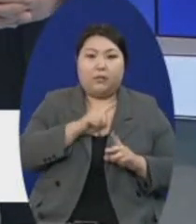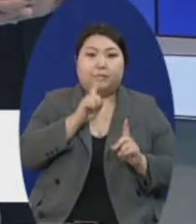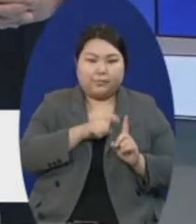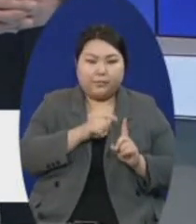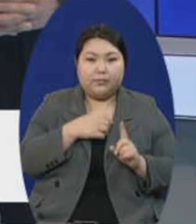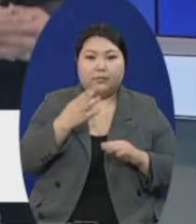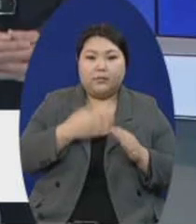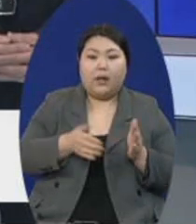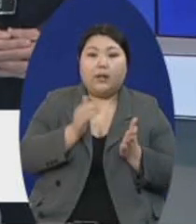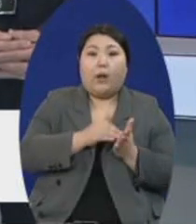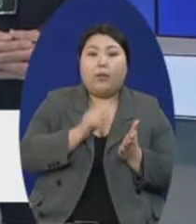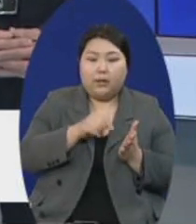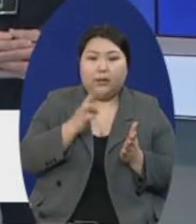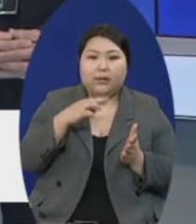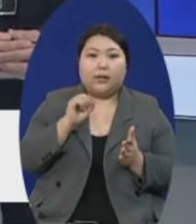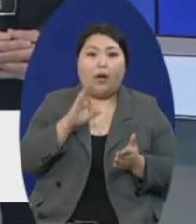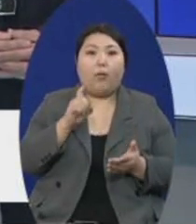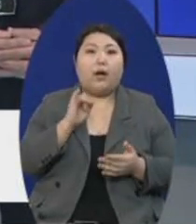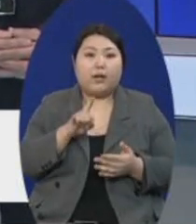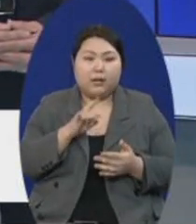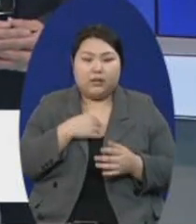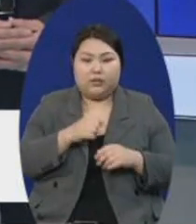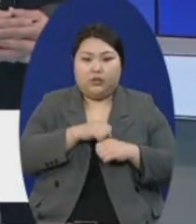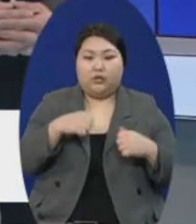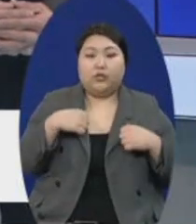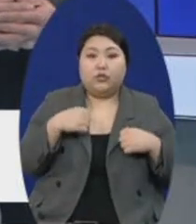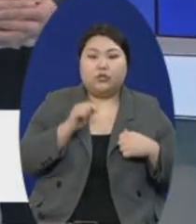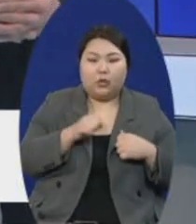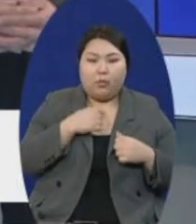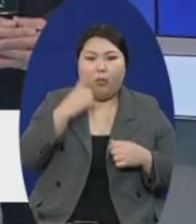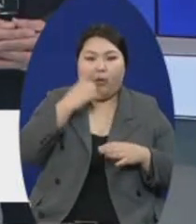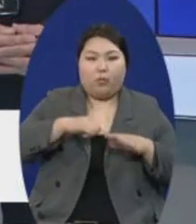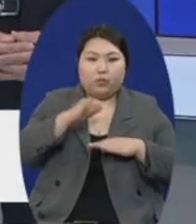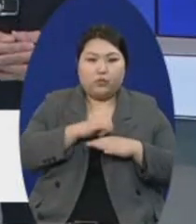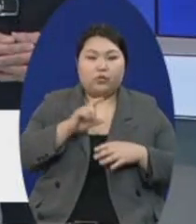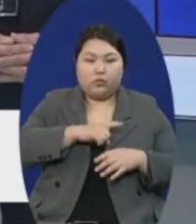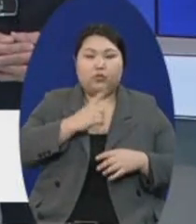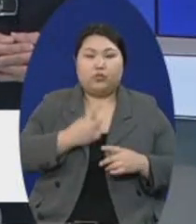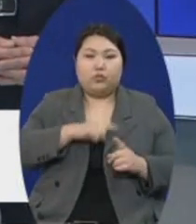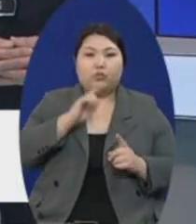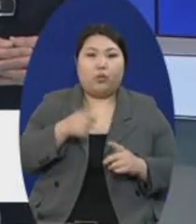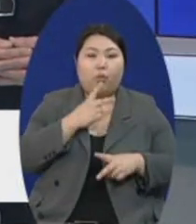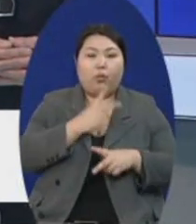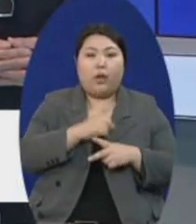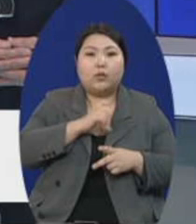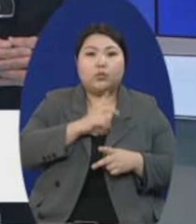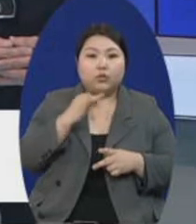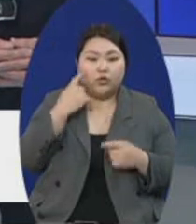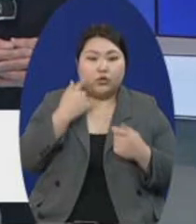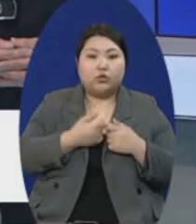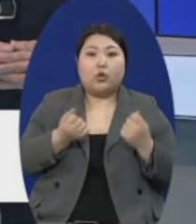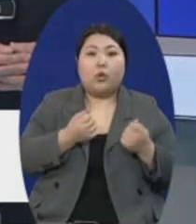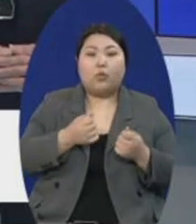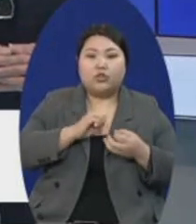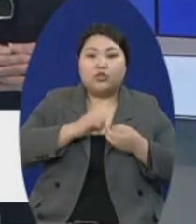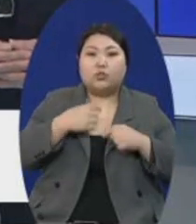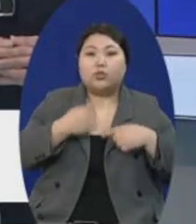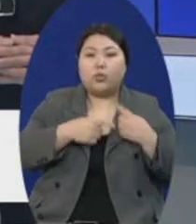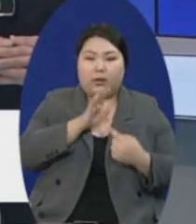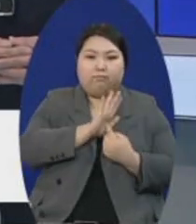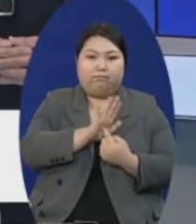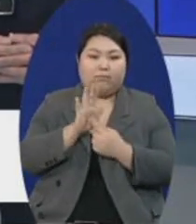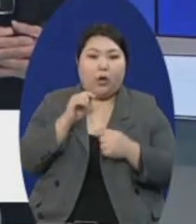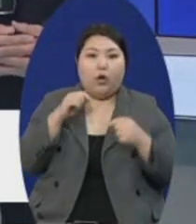иргэншлийг Монгол улсын хувьд л одоо бүлээн зөвшөөрсөн хууль эрх зүйн зохицуулалтын цаашид хийх хэсэгтлээ асуудлаар талуудлаар байр сууриа илэрхийлж байна.